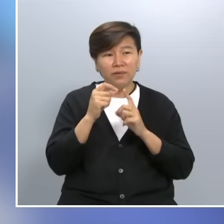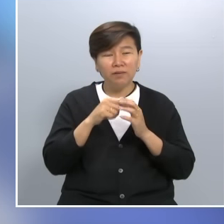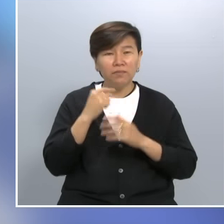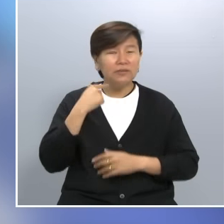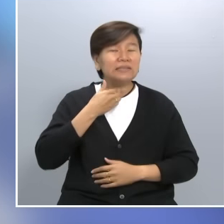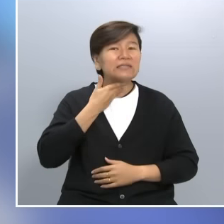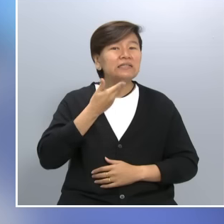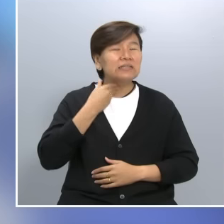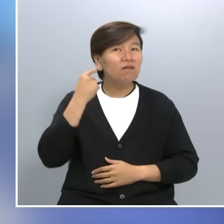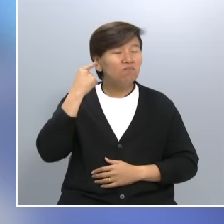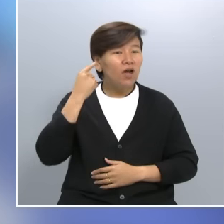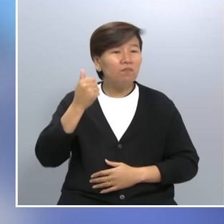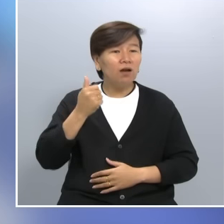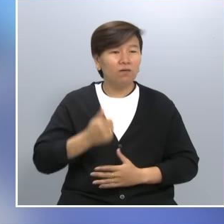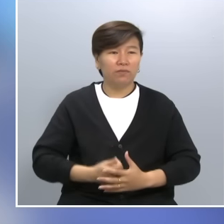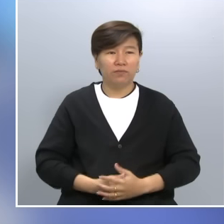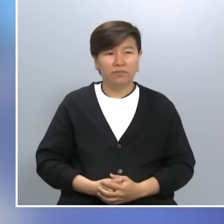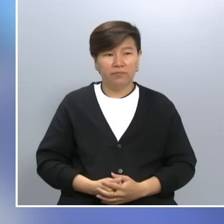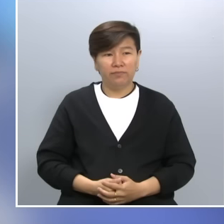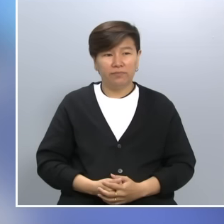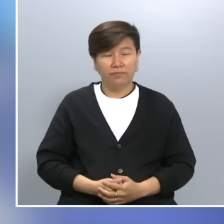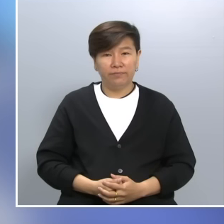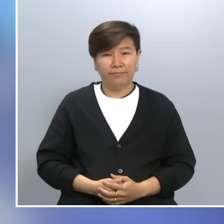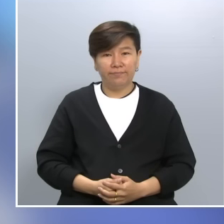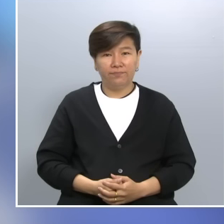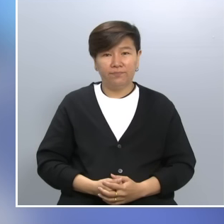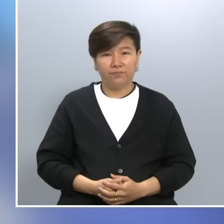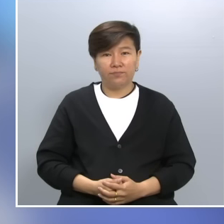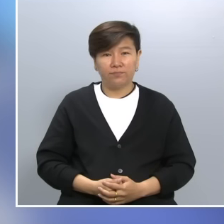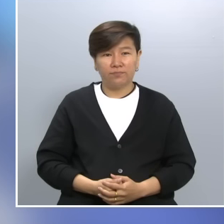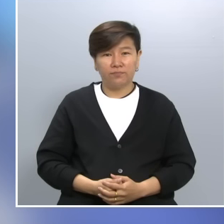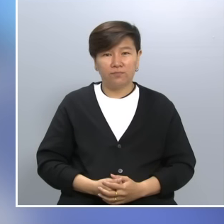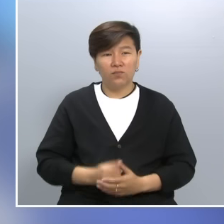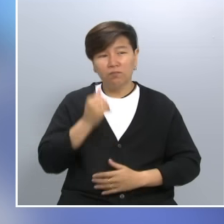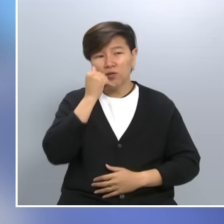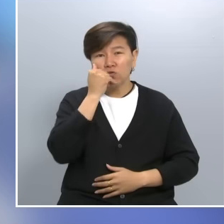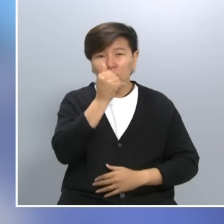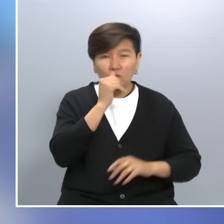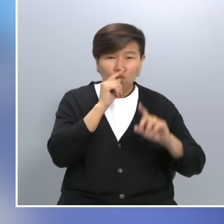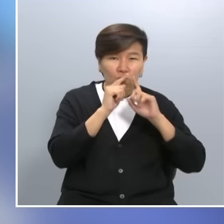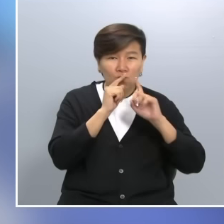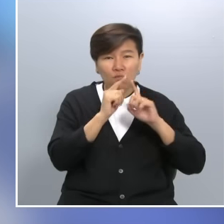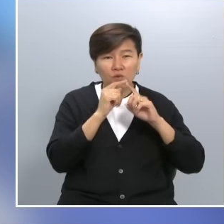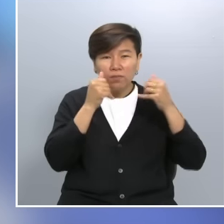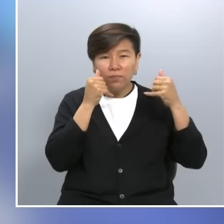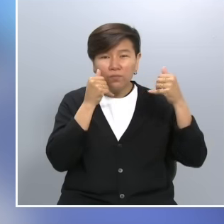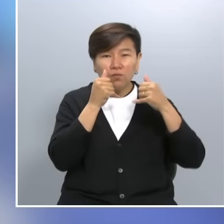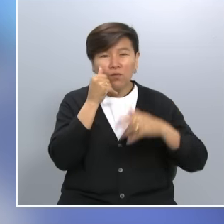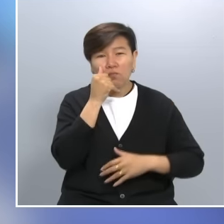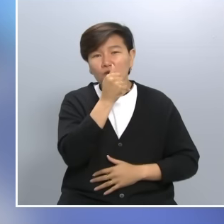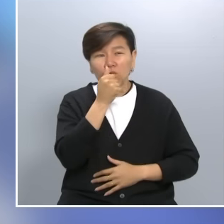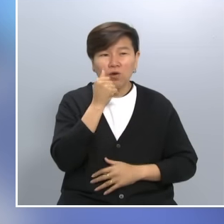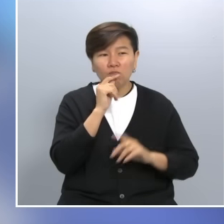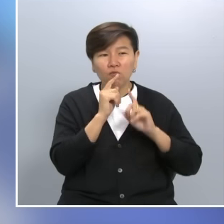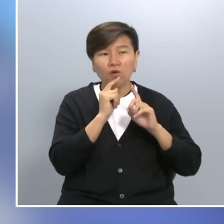มยอ้าวแล้วหลังจากนั้นก็มีการโทรหากันค่ะอ่าเออ